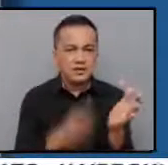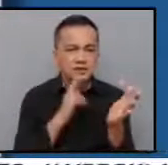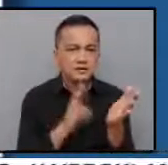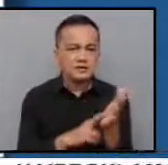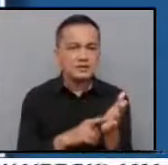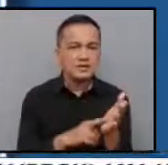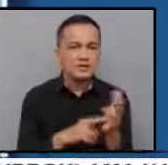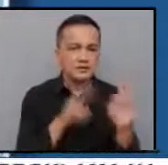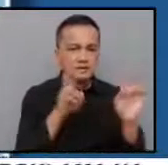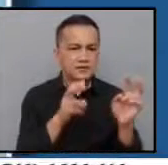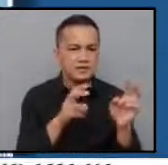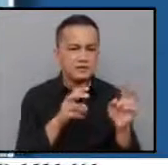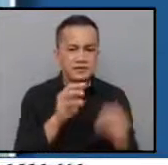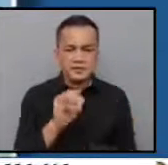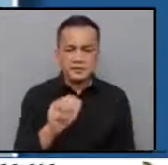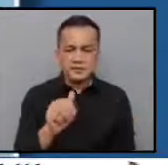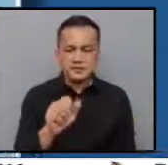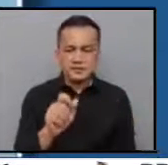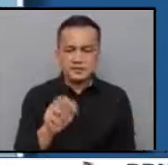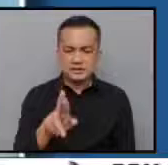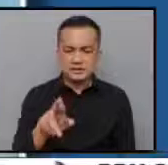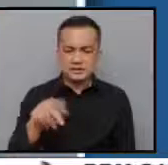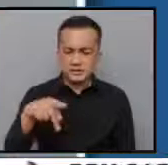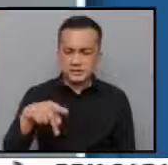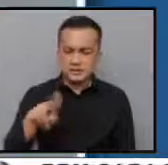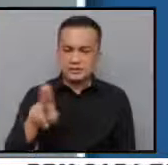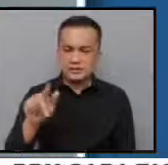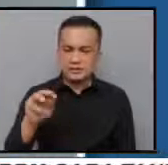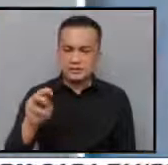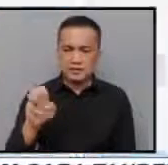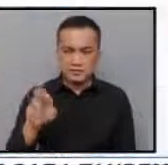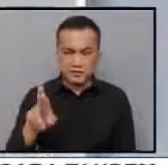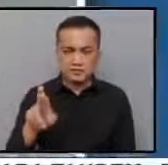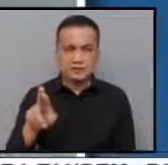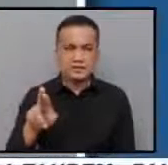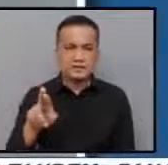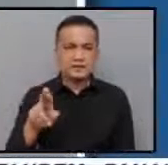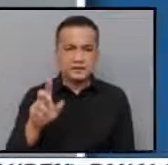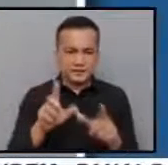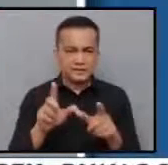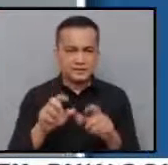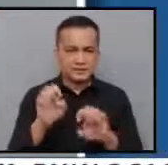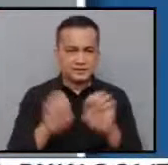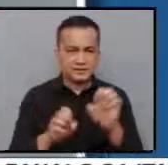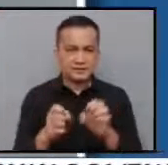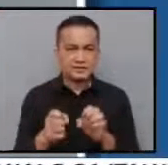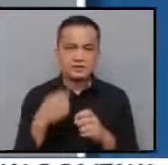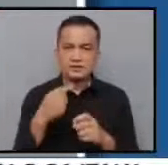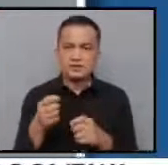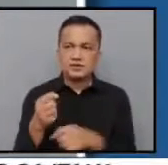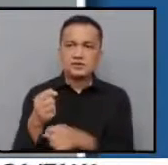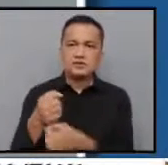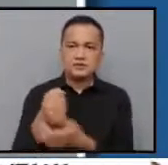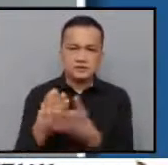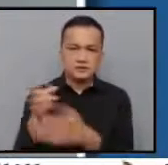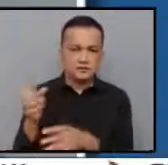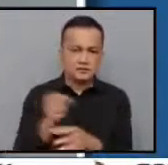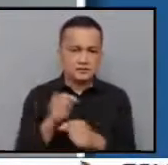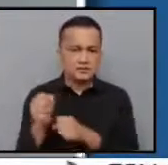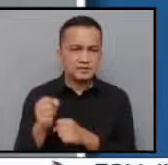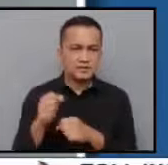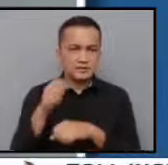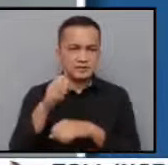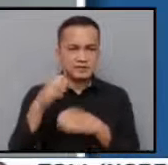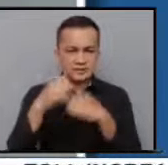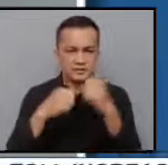sa Master Plumber Licensure exams. Master Plumbers kasi exam takers nun, puro engineers. And then my